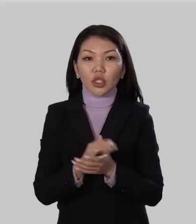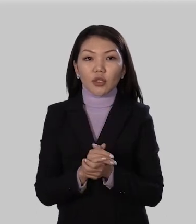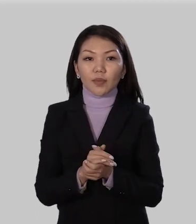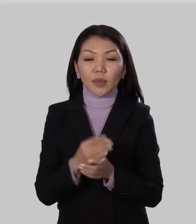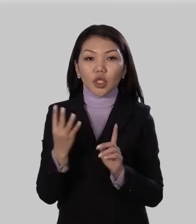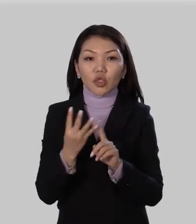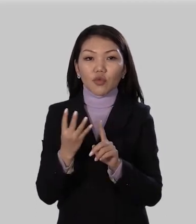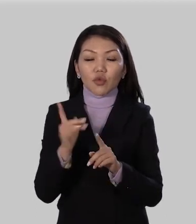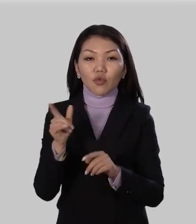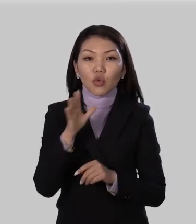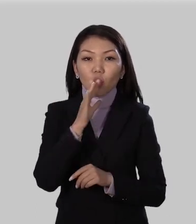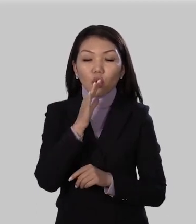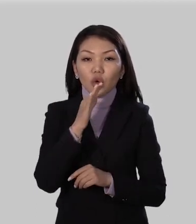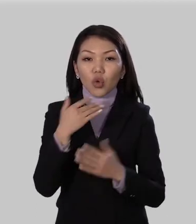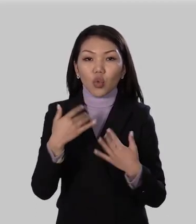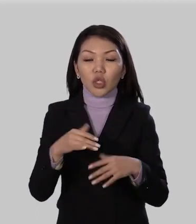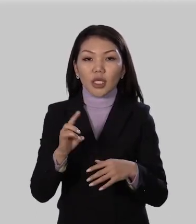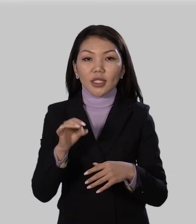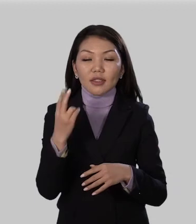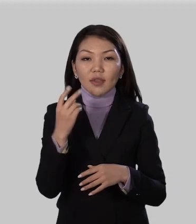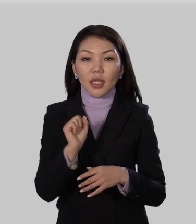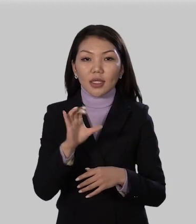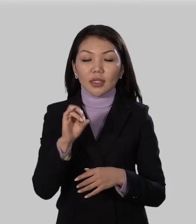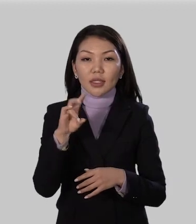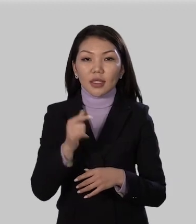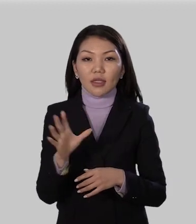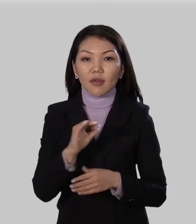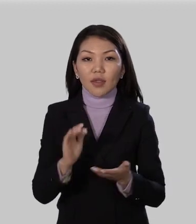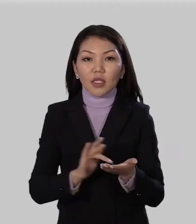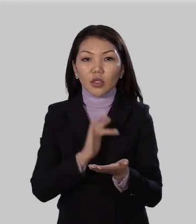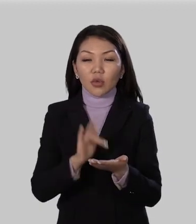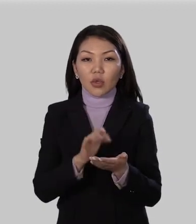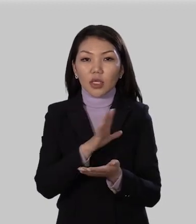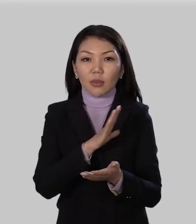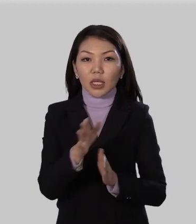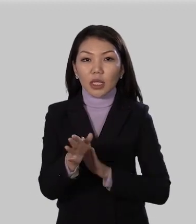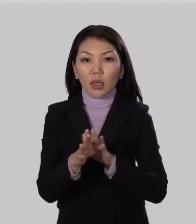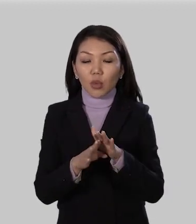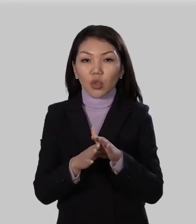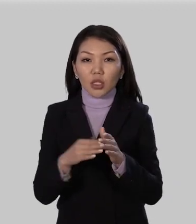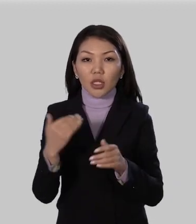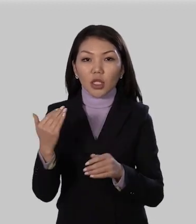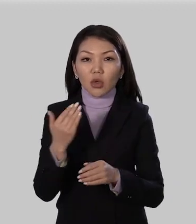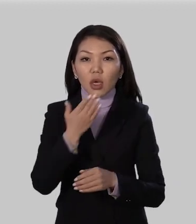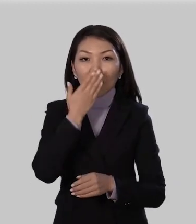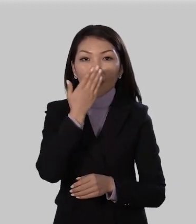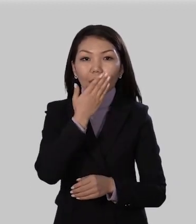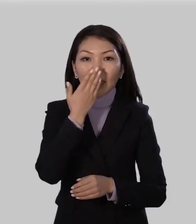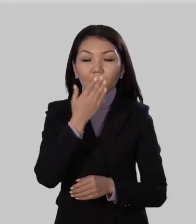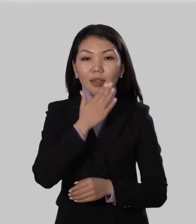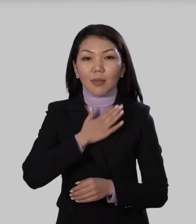В ту пору уже расцвела сирень, весь город был наполнен ее ароматом.